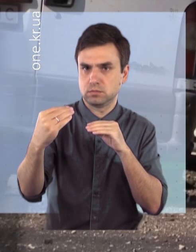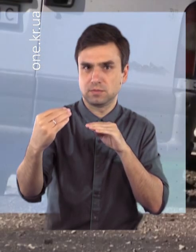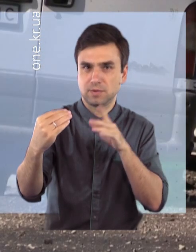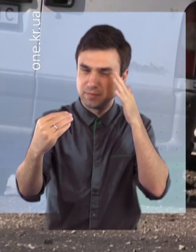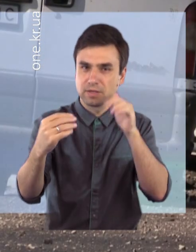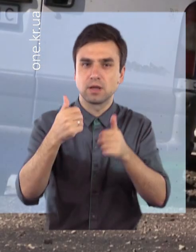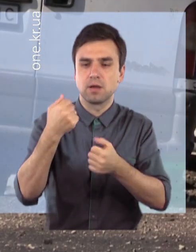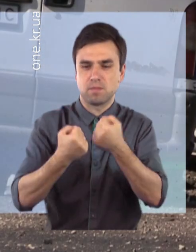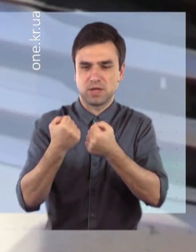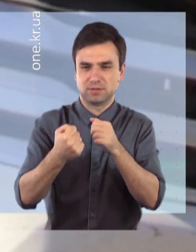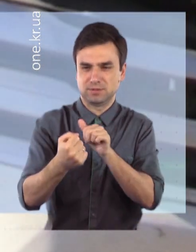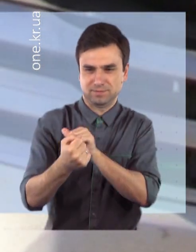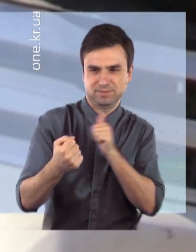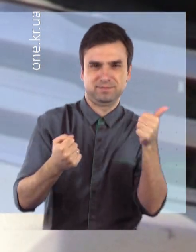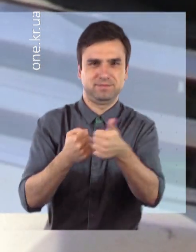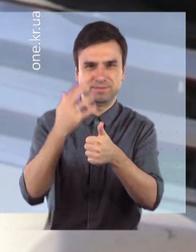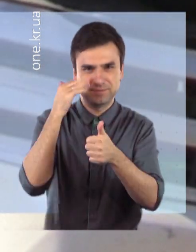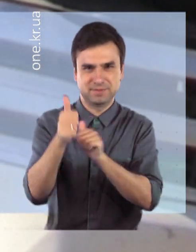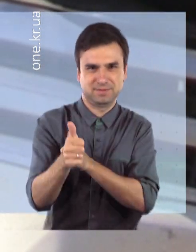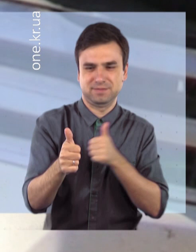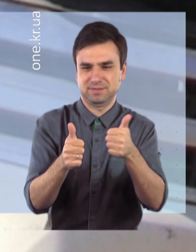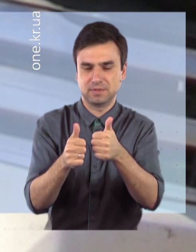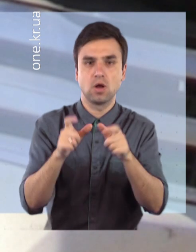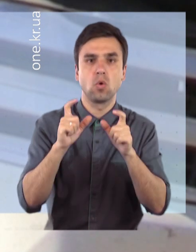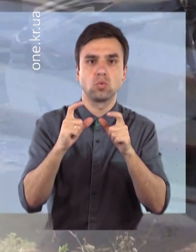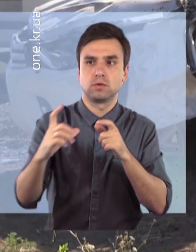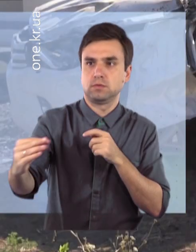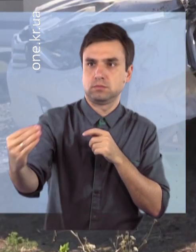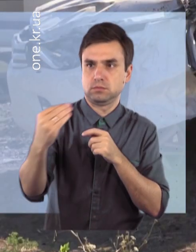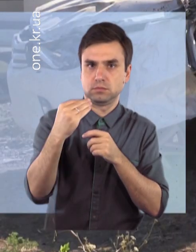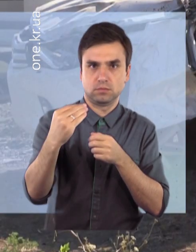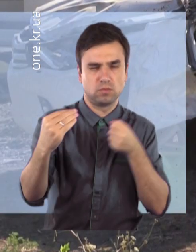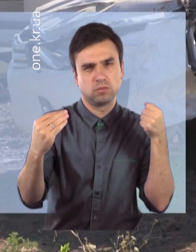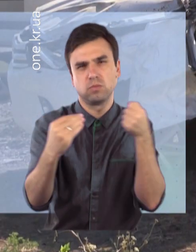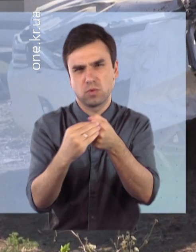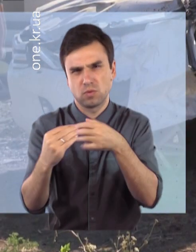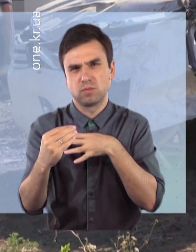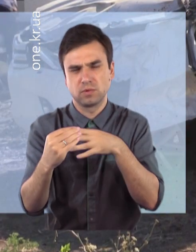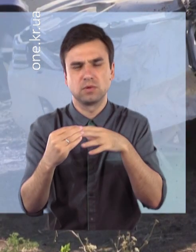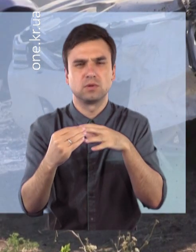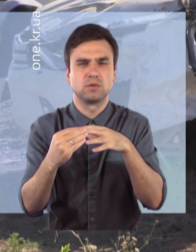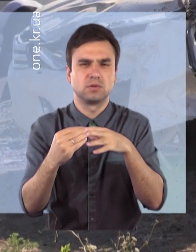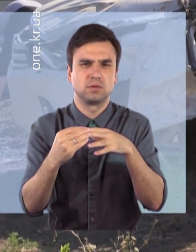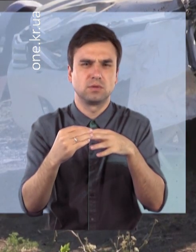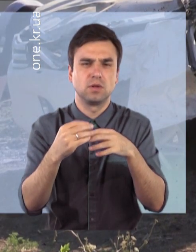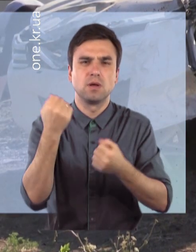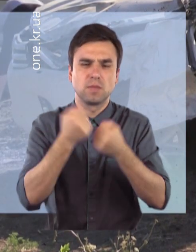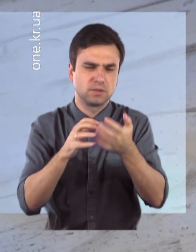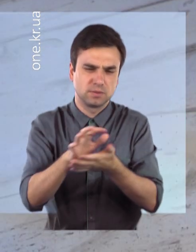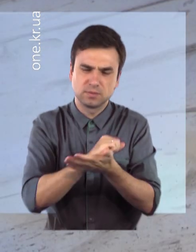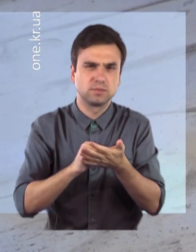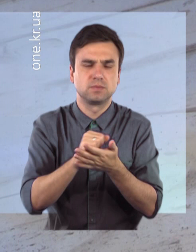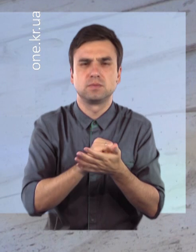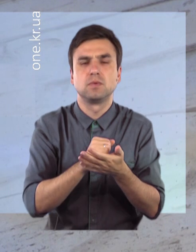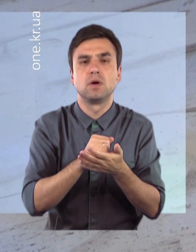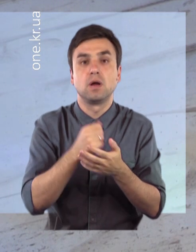та врізався в електроопору. В результаті потужного удару на іномарці не залишилося й живого місця. Шофер та пасажирка,